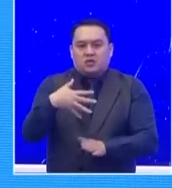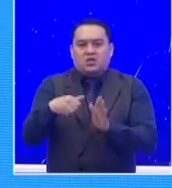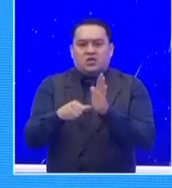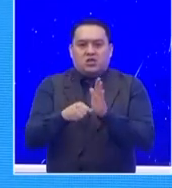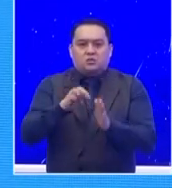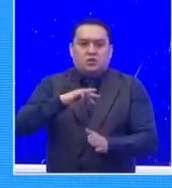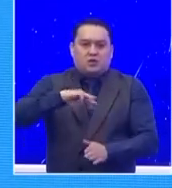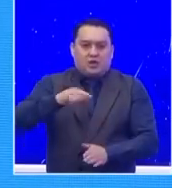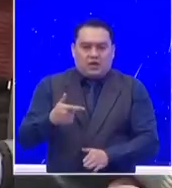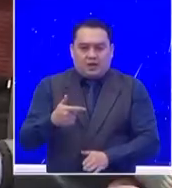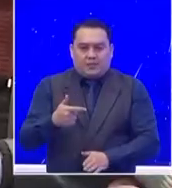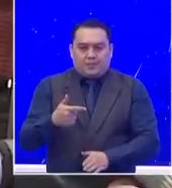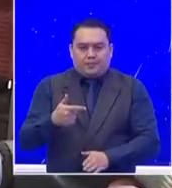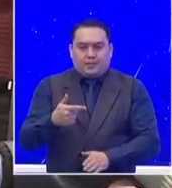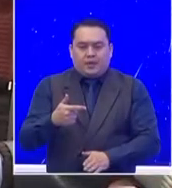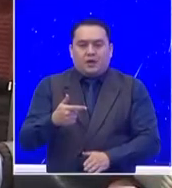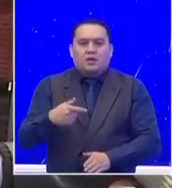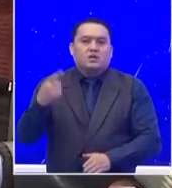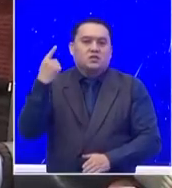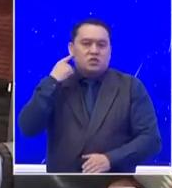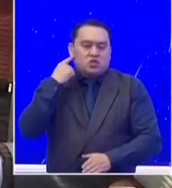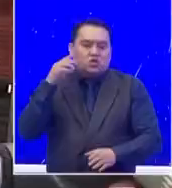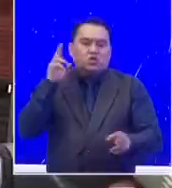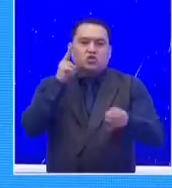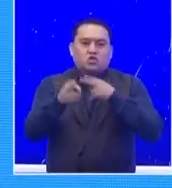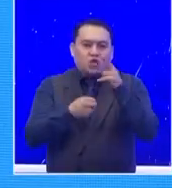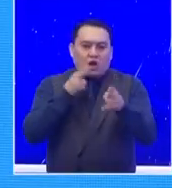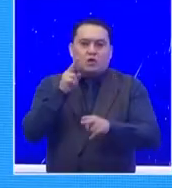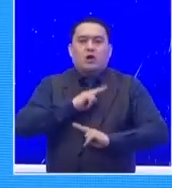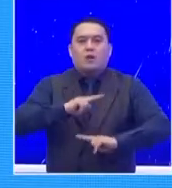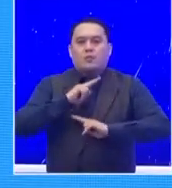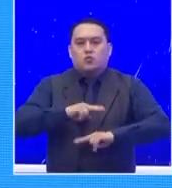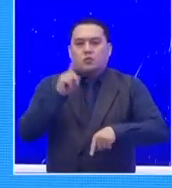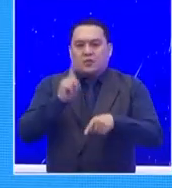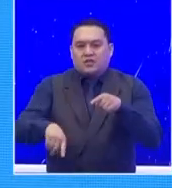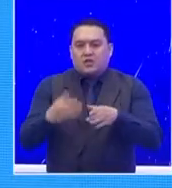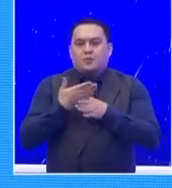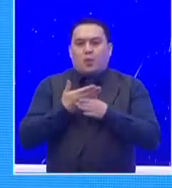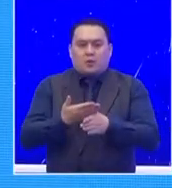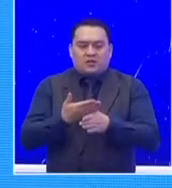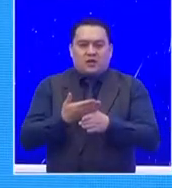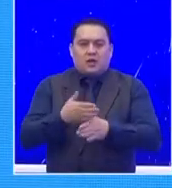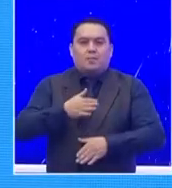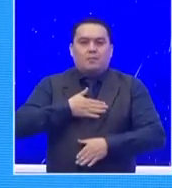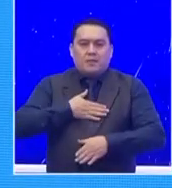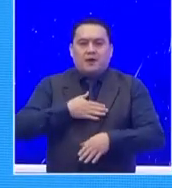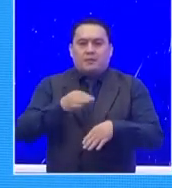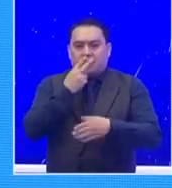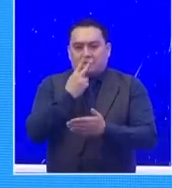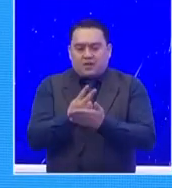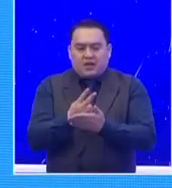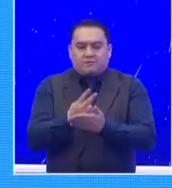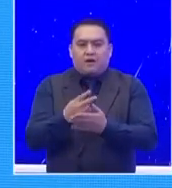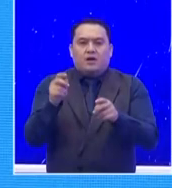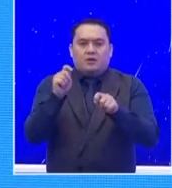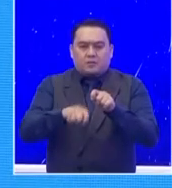756 миллионов тенге. Часто слышал жалобу на работу скорой помощи. Вот. Мы проанализировали